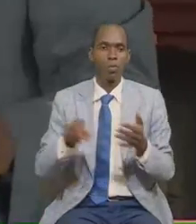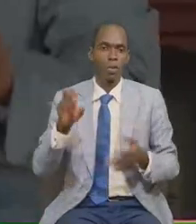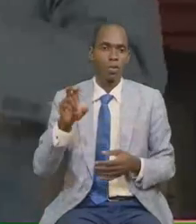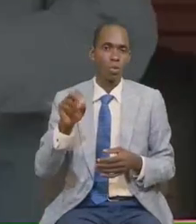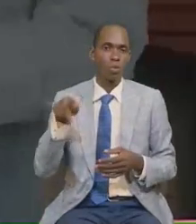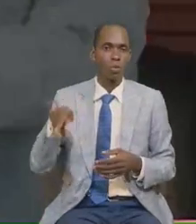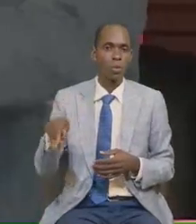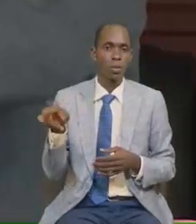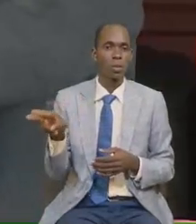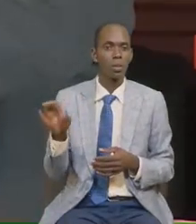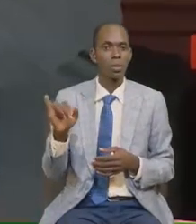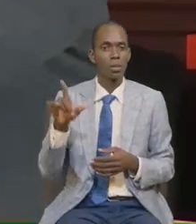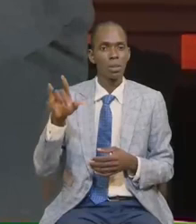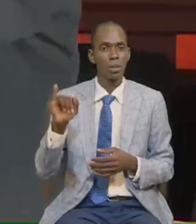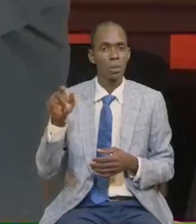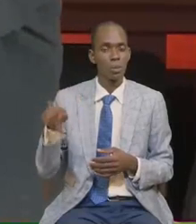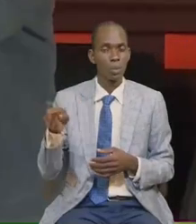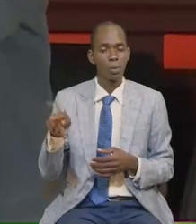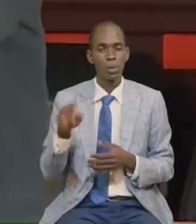verset 12